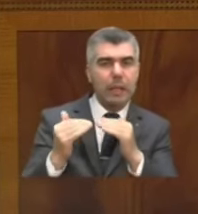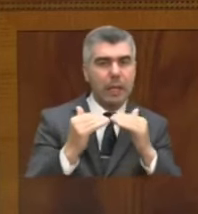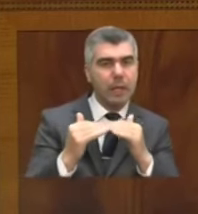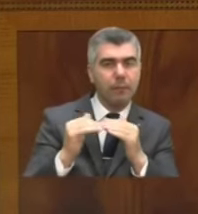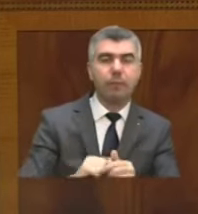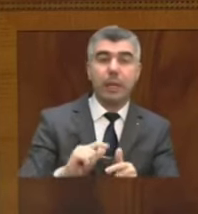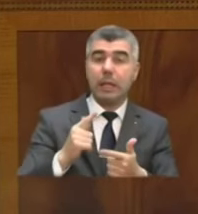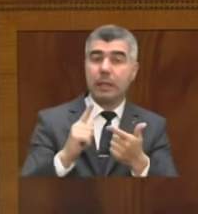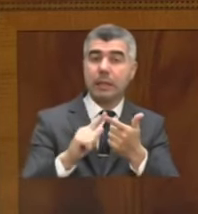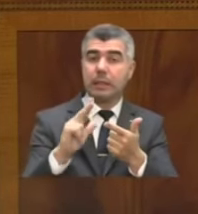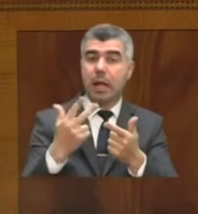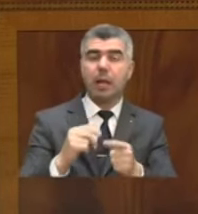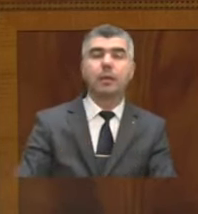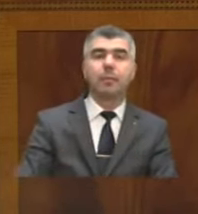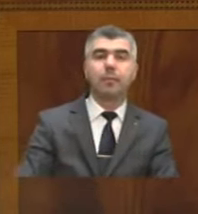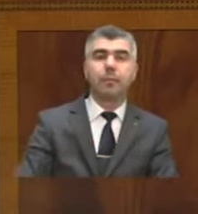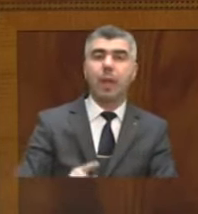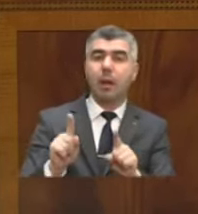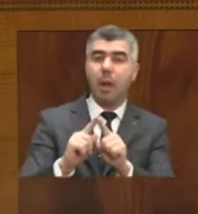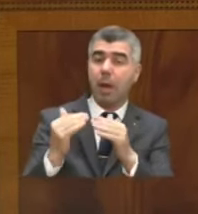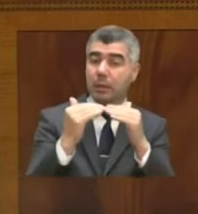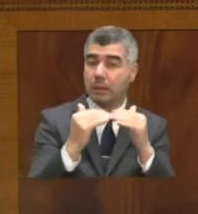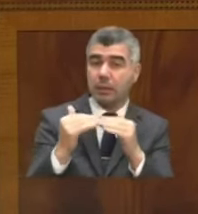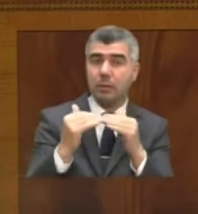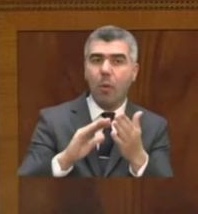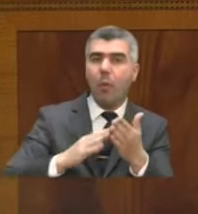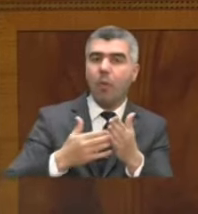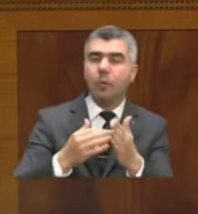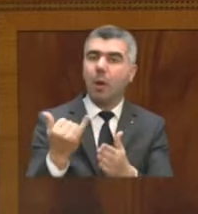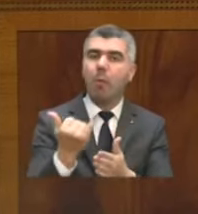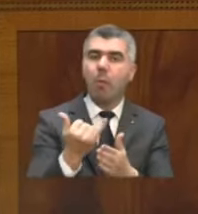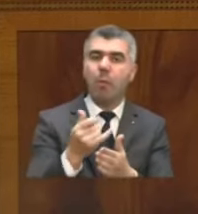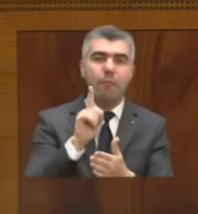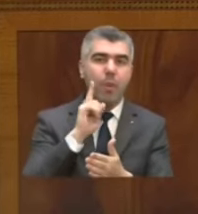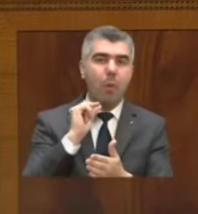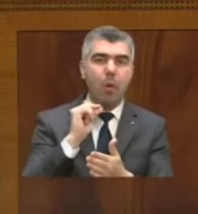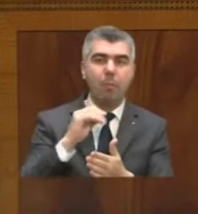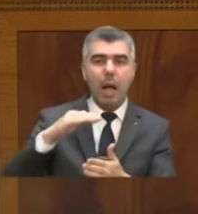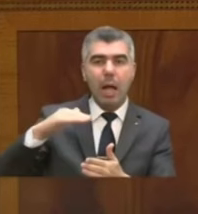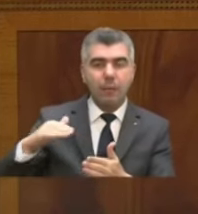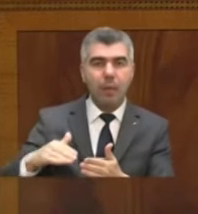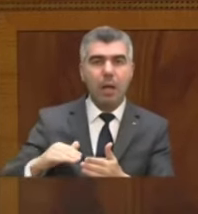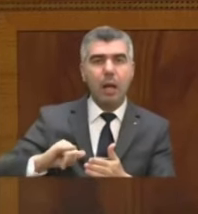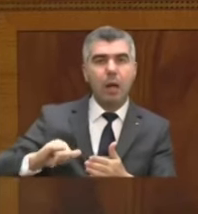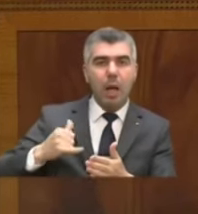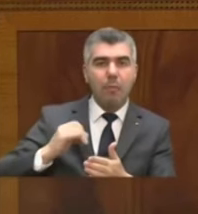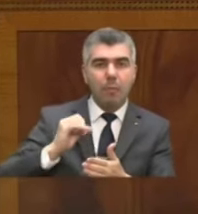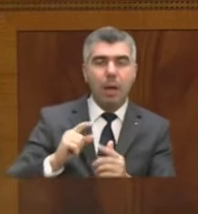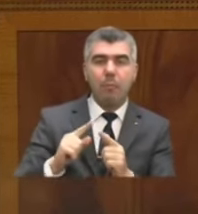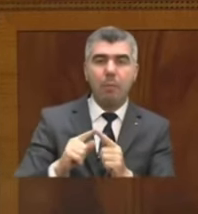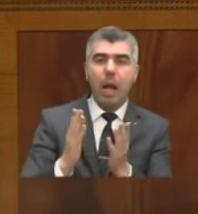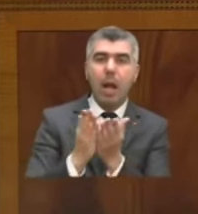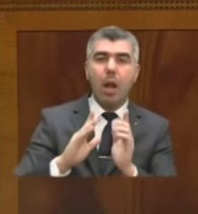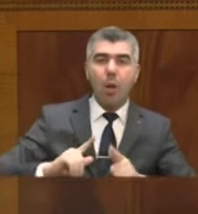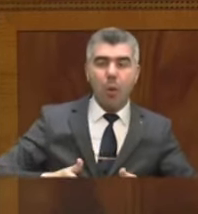المبدأ الثاني هو تحقيق تكافؤ الفرص بين جميع التلميذات والتلاميذ لا من القطاع العمومي